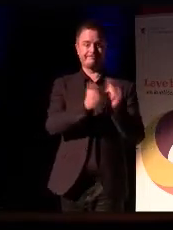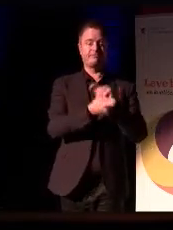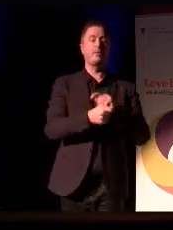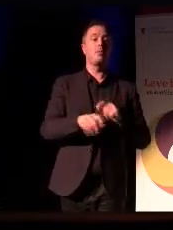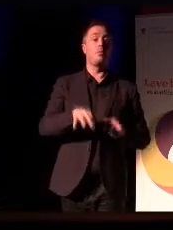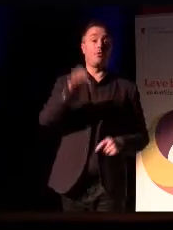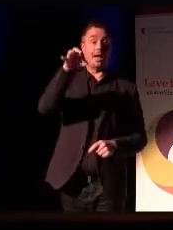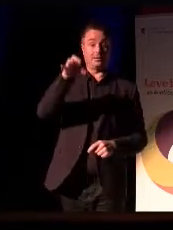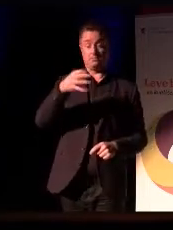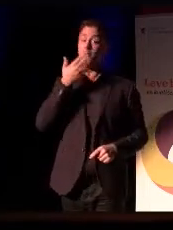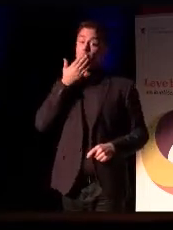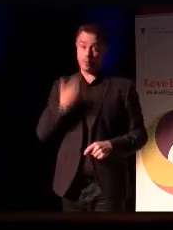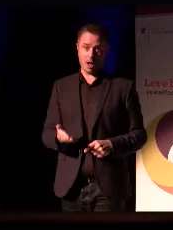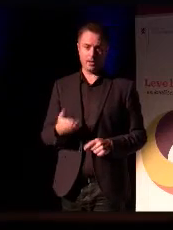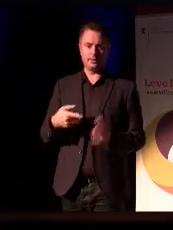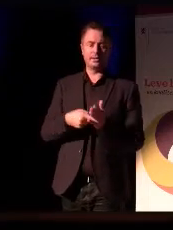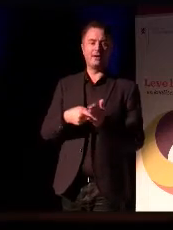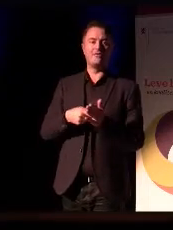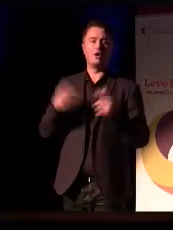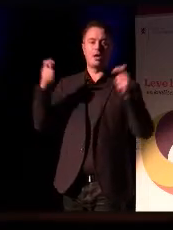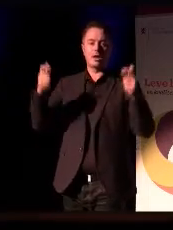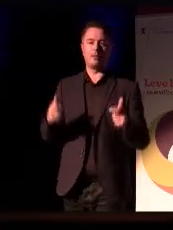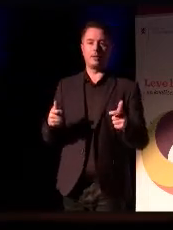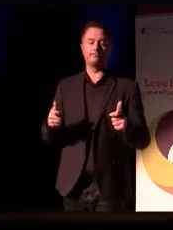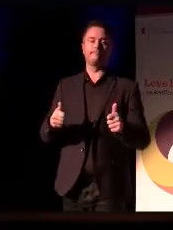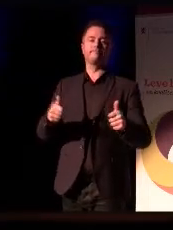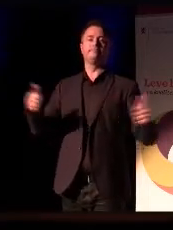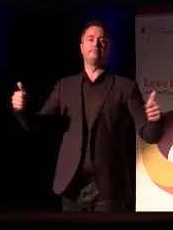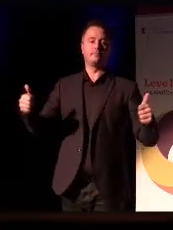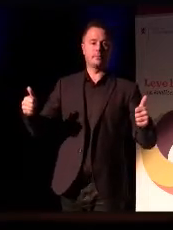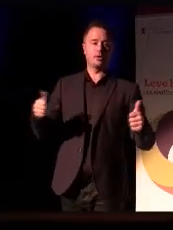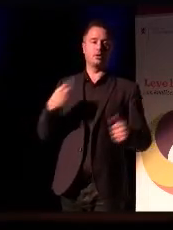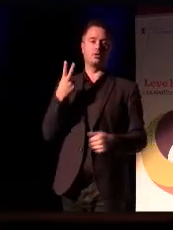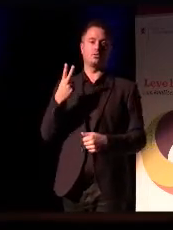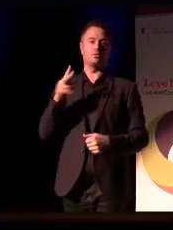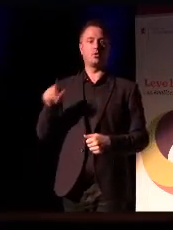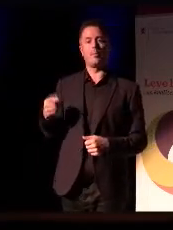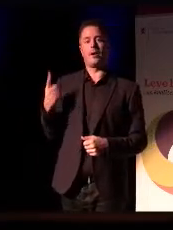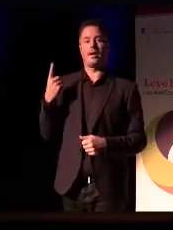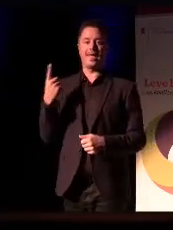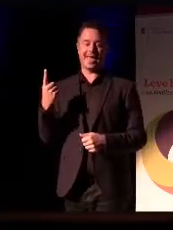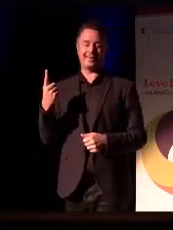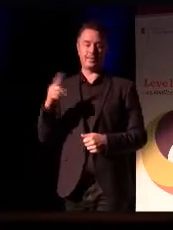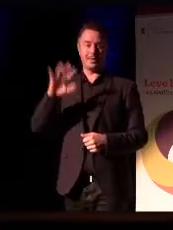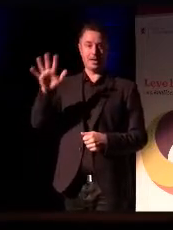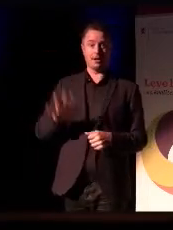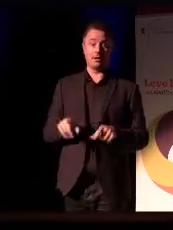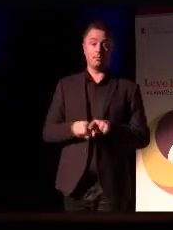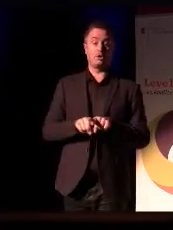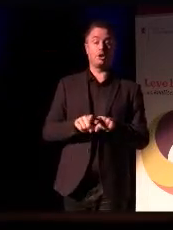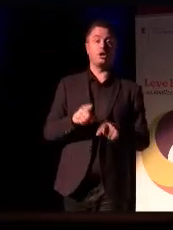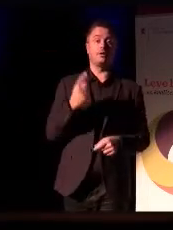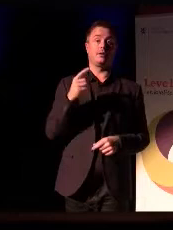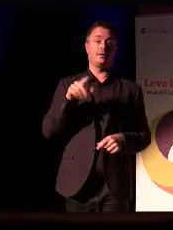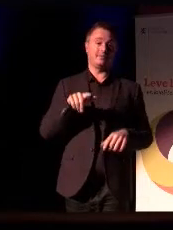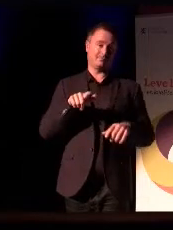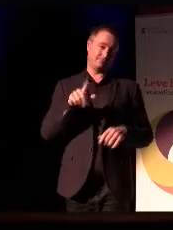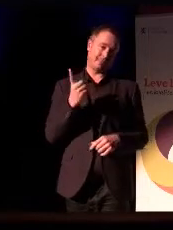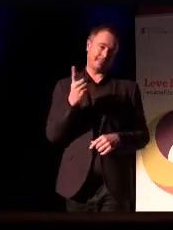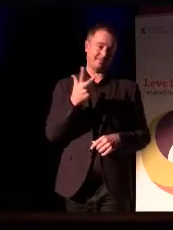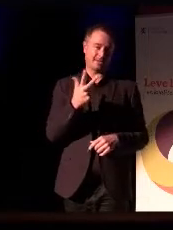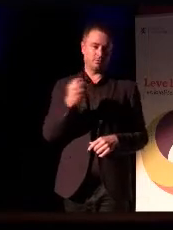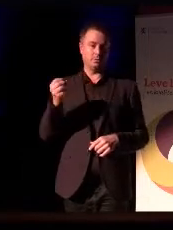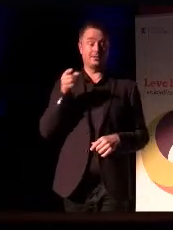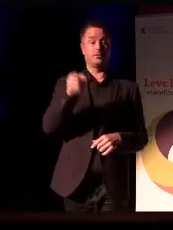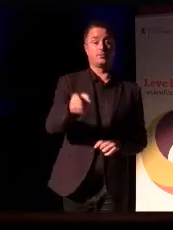vi nå rammen med ytterligere 2,1 milliarder. Det tilsvarer 1300 plasser. Da har vi en ramme på 5,1